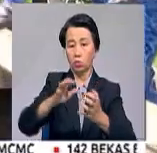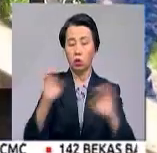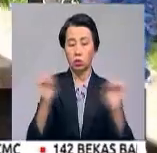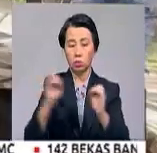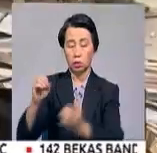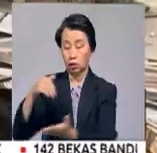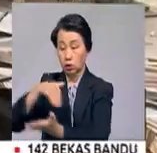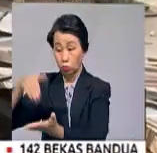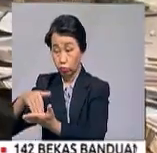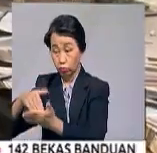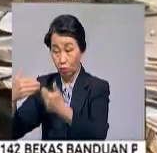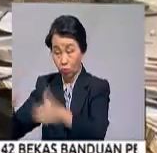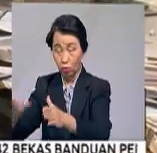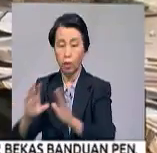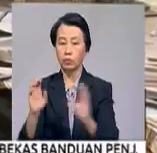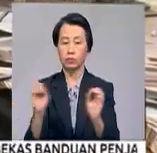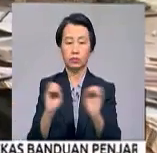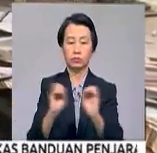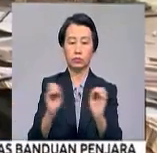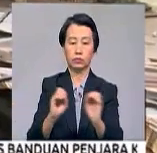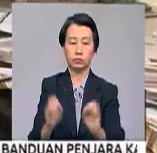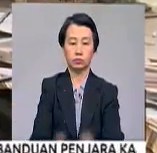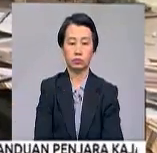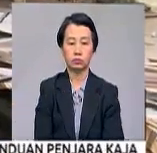pemindahan dibuka.